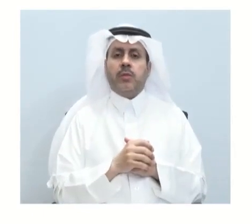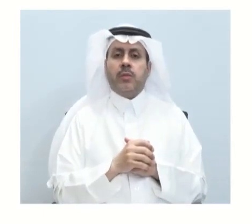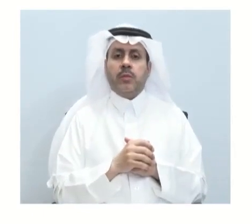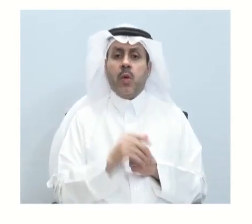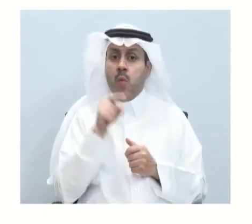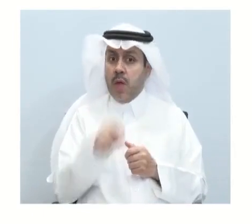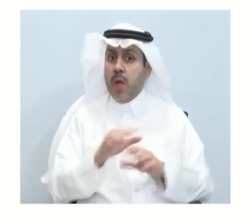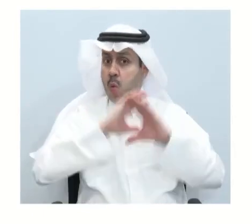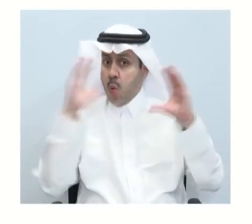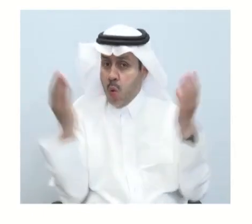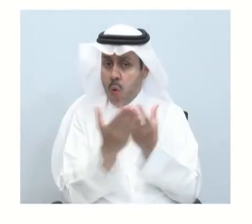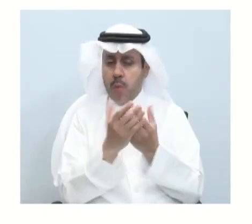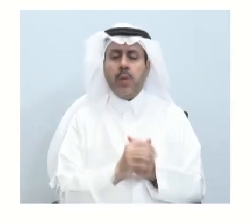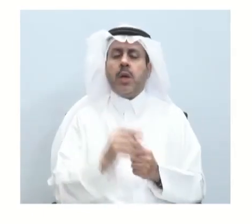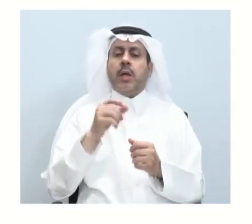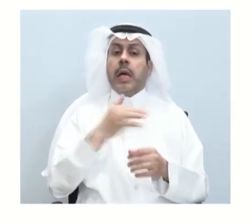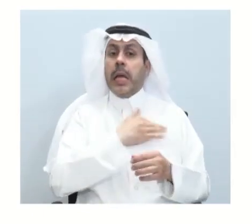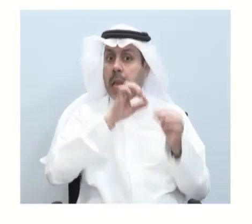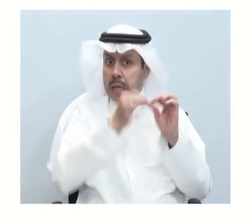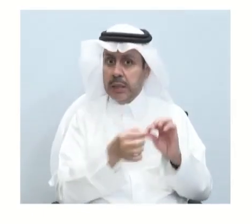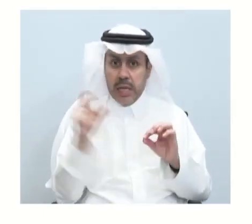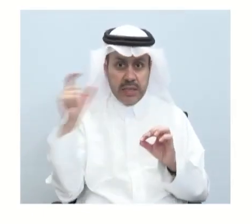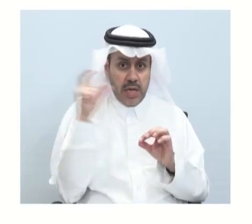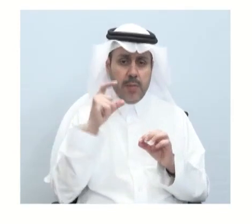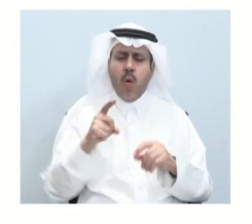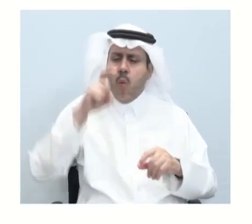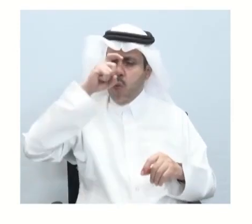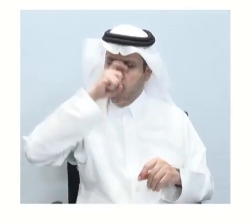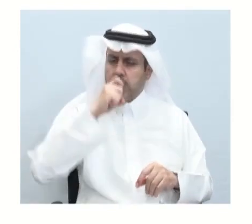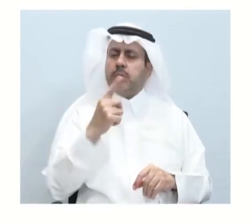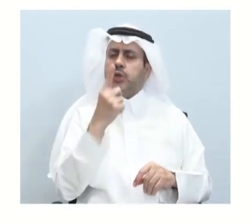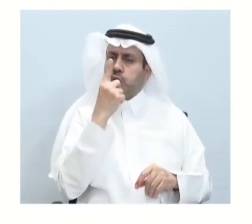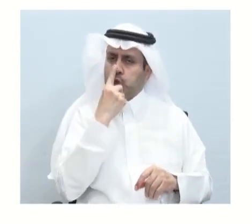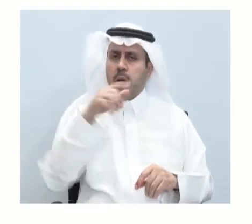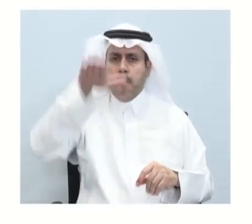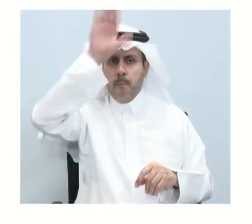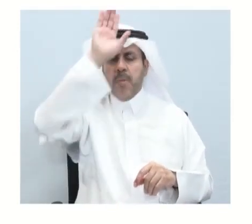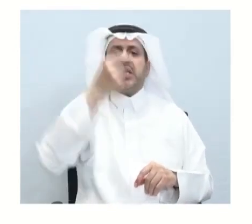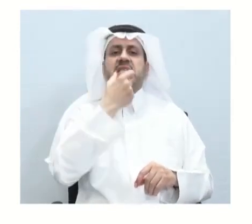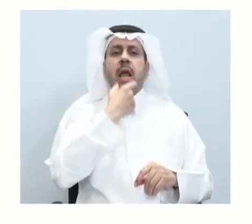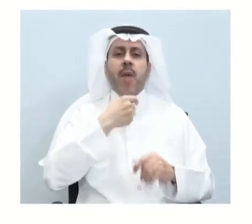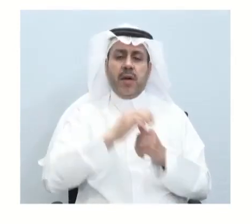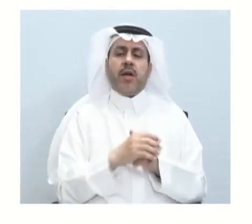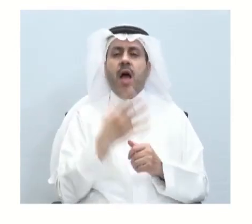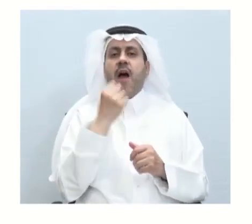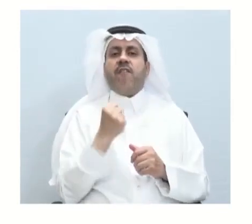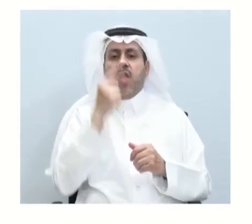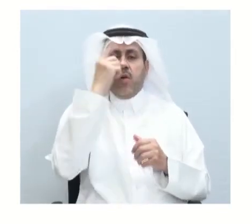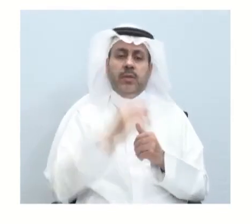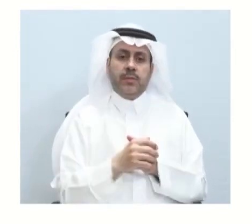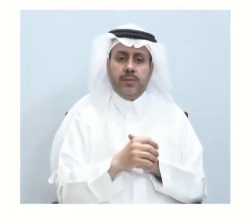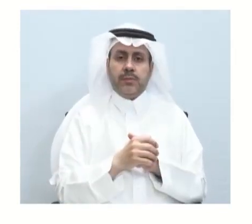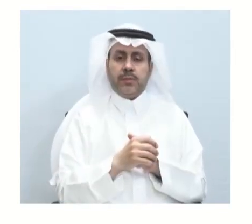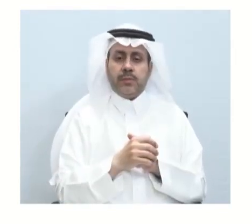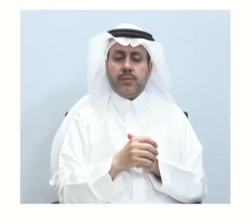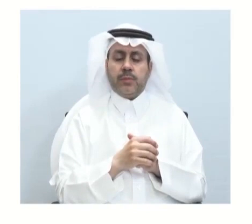وهذا كله من العقيده الاسلاميه في هذا الباب وهي البيعه الشرعيه وانها واجب علينا